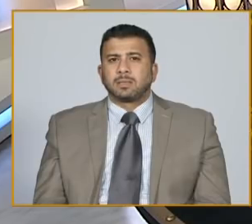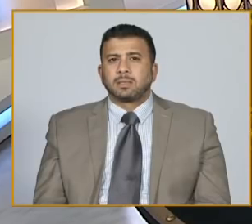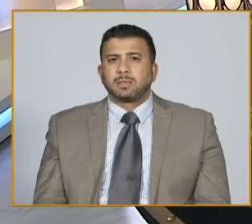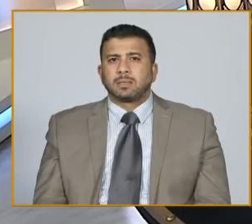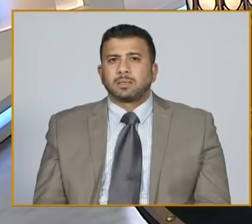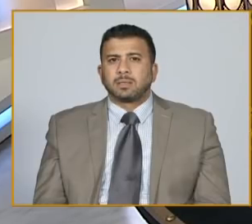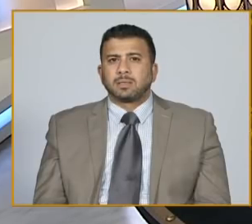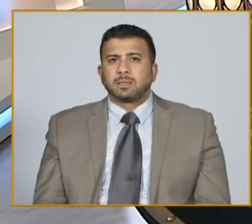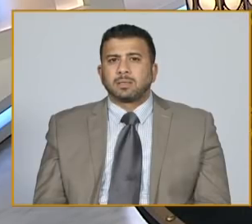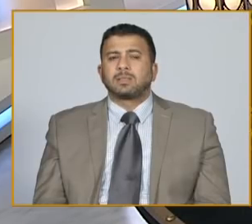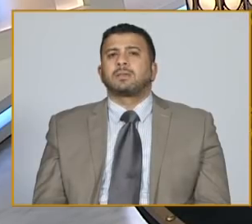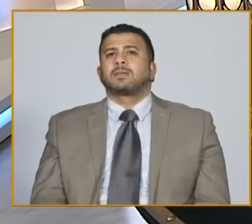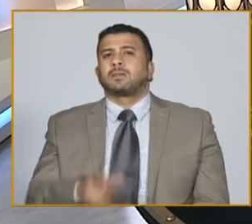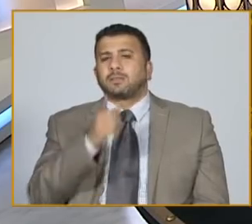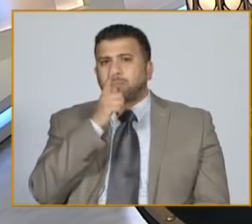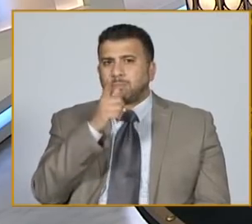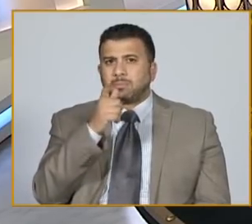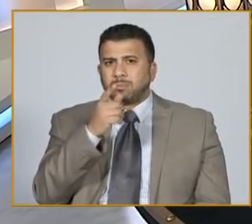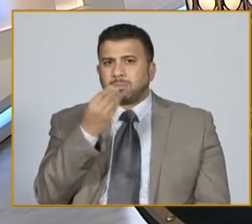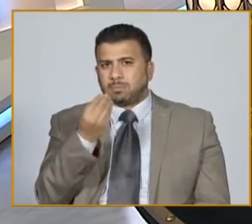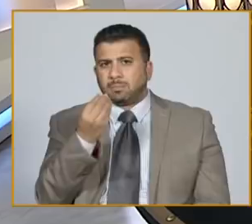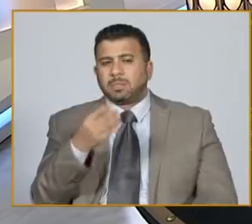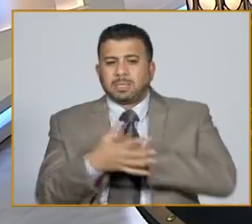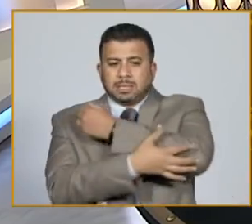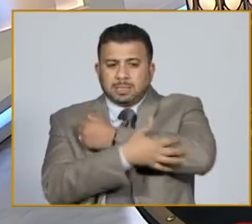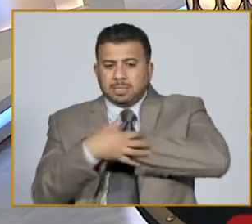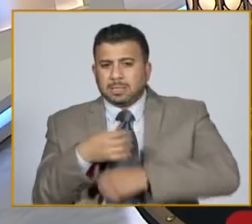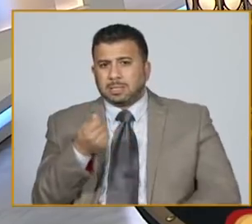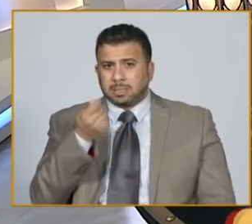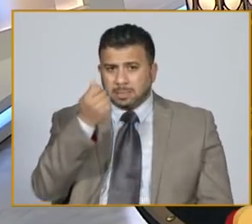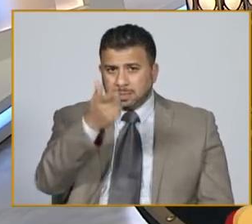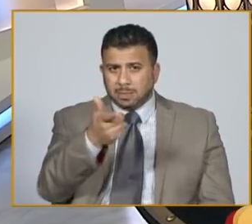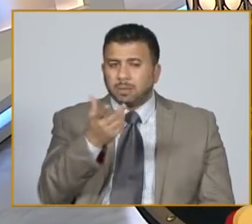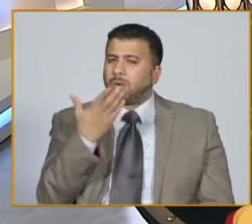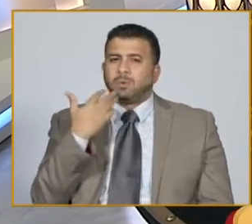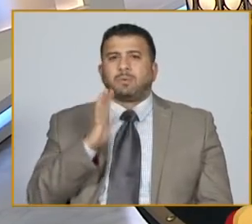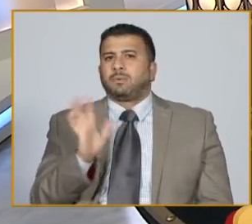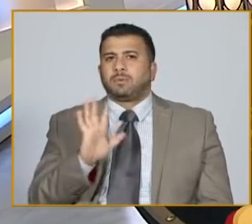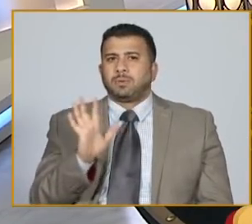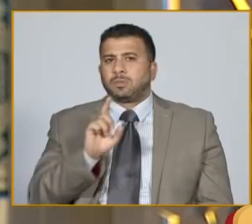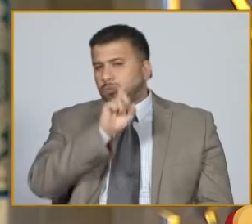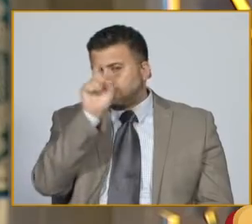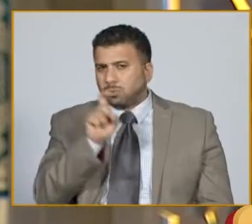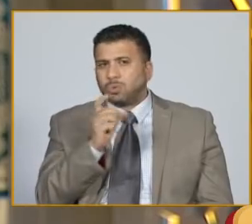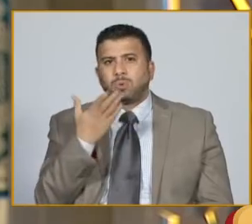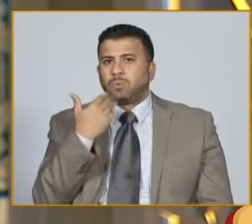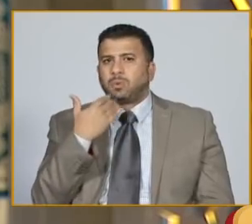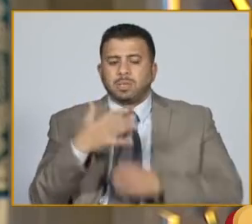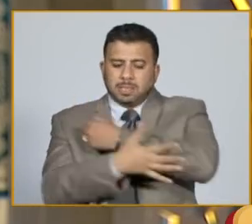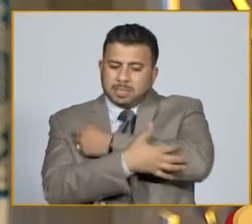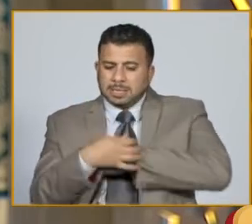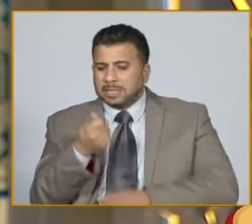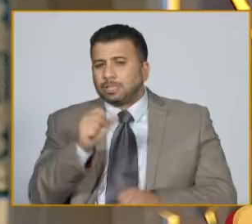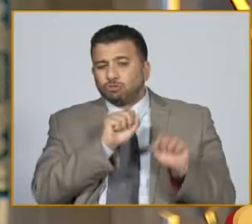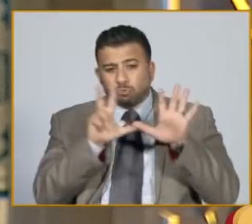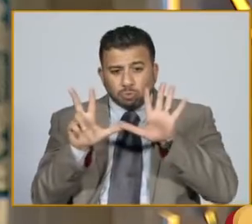مثلا الزكاة؟ إن شاء الله. لا هو عموما ما عليه زكاة، يعني من الآن حتى ريحك في بالنسبة للسؤال الثاني، ما عليه زكاة إن شاء الله، ولكن أفصل